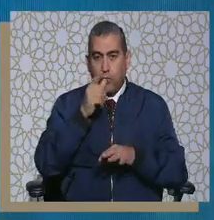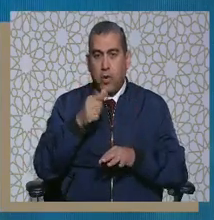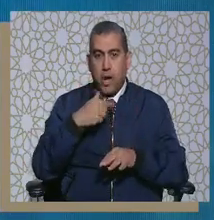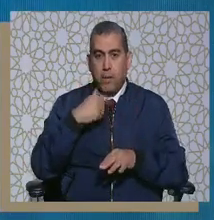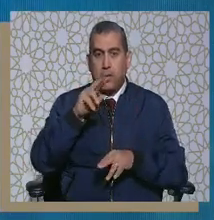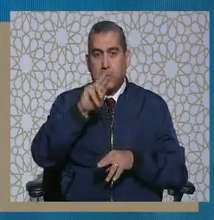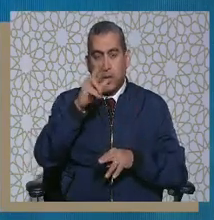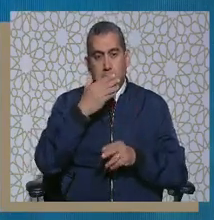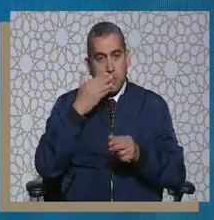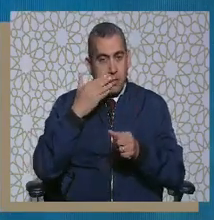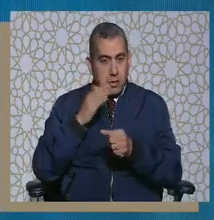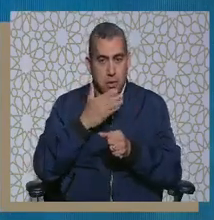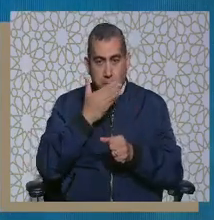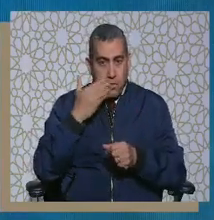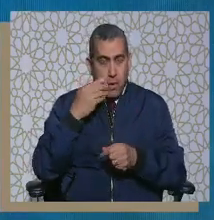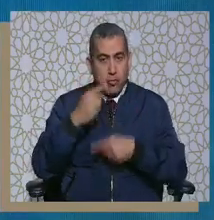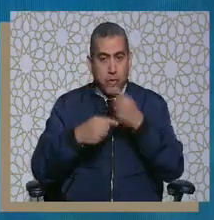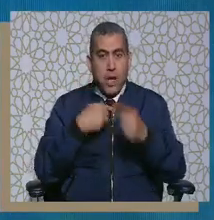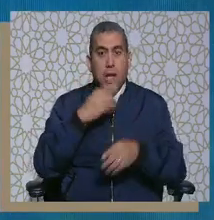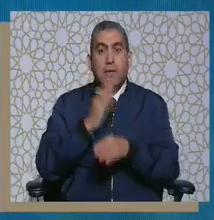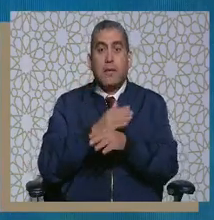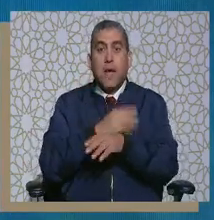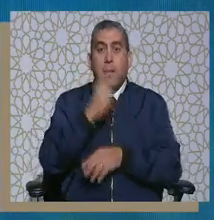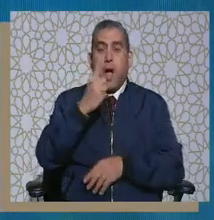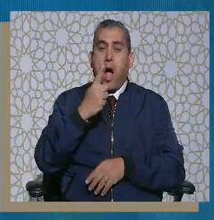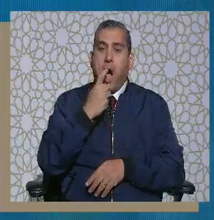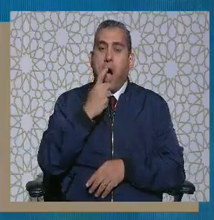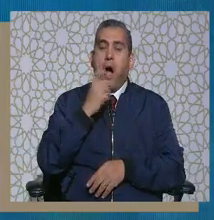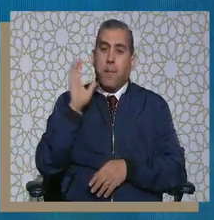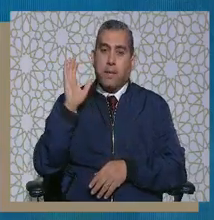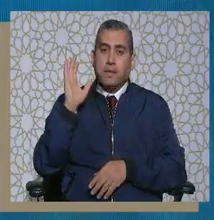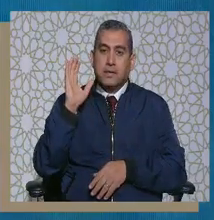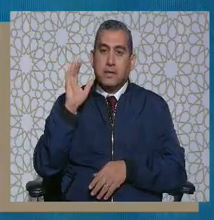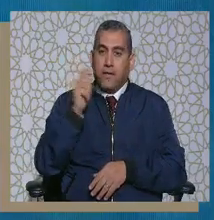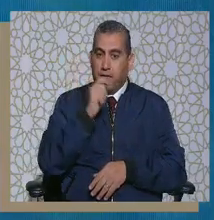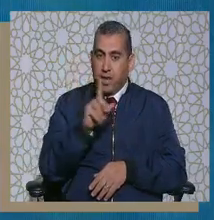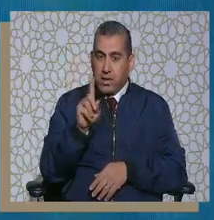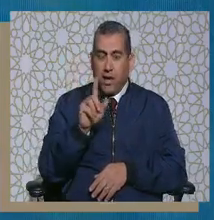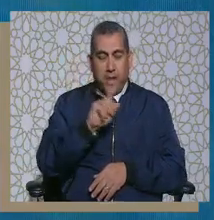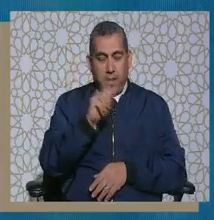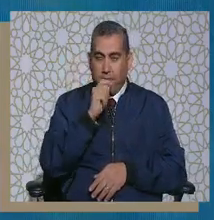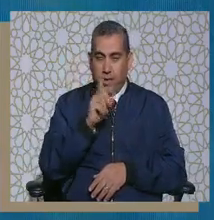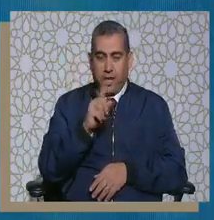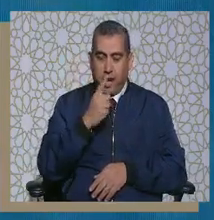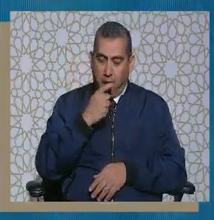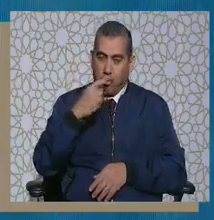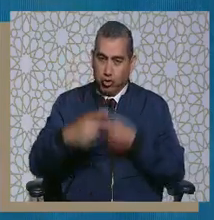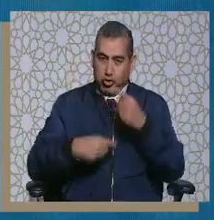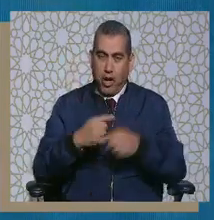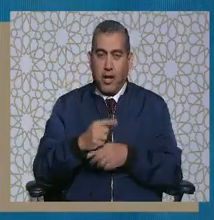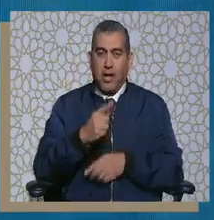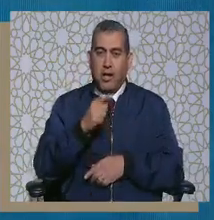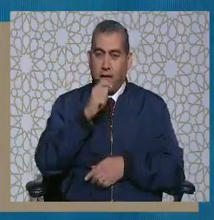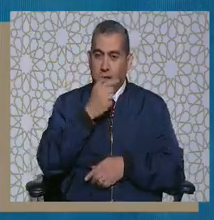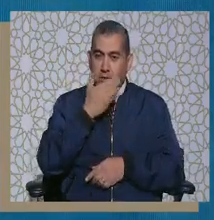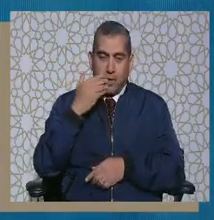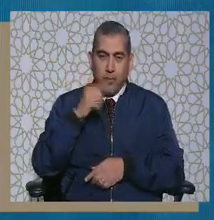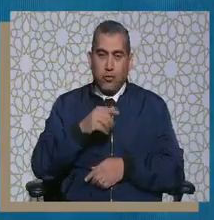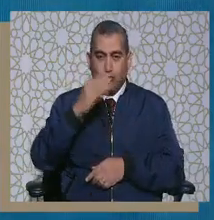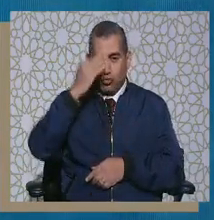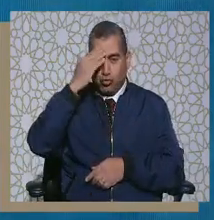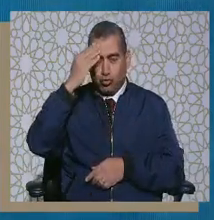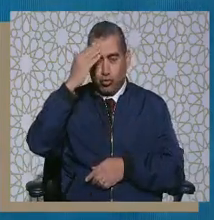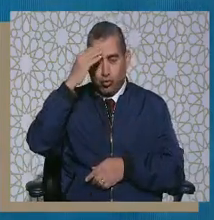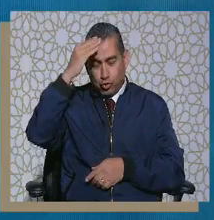صيامك يا حاج محمد لما اكون تعبان اخد ما تفطرني ما تفضلك لا طب يا سعاده الباشا